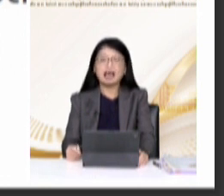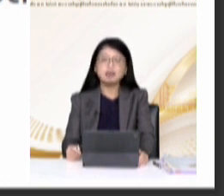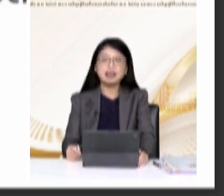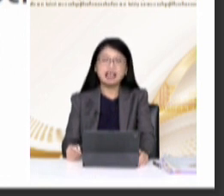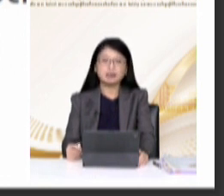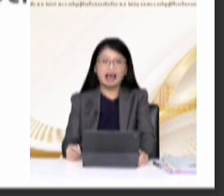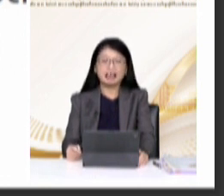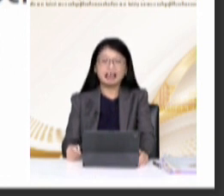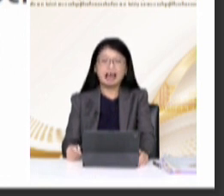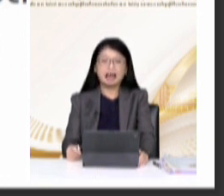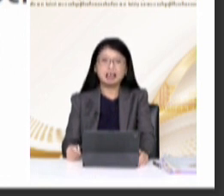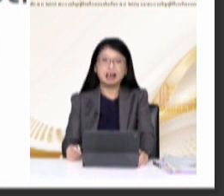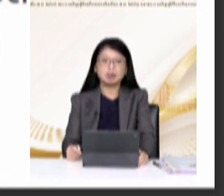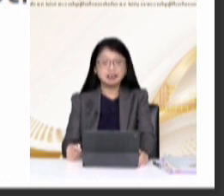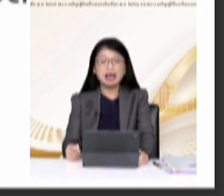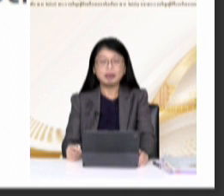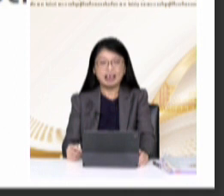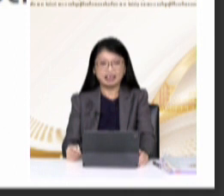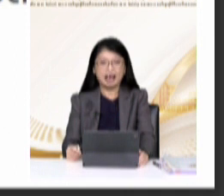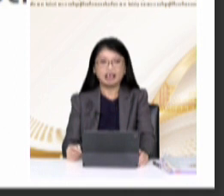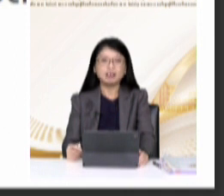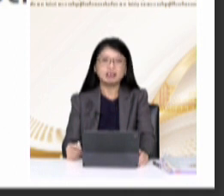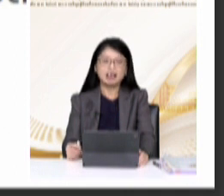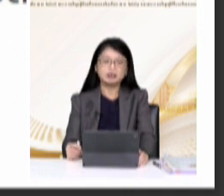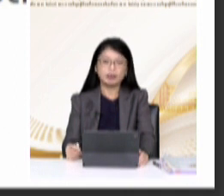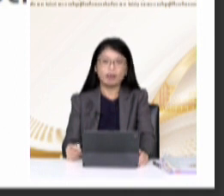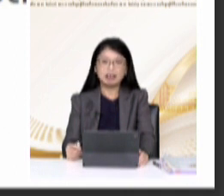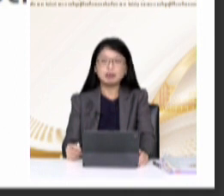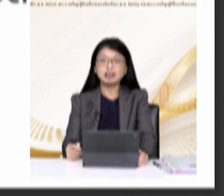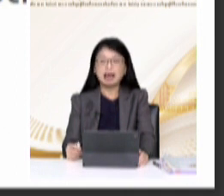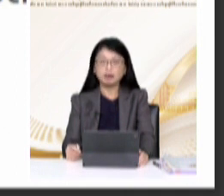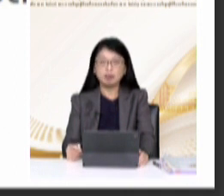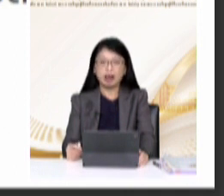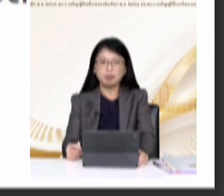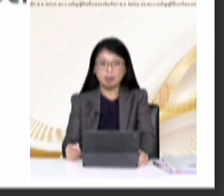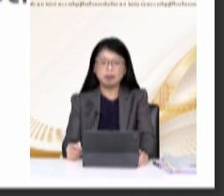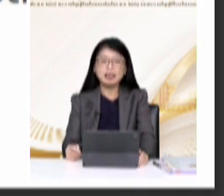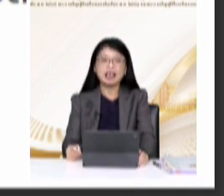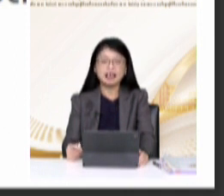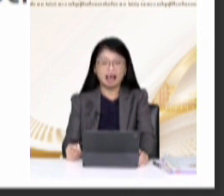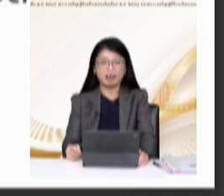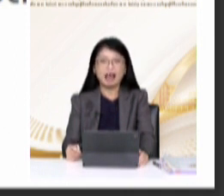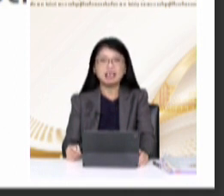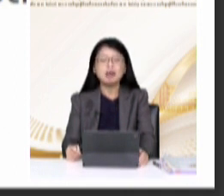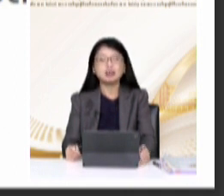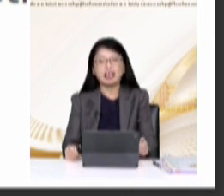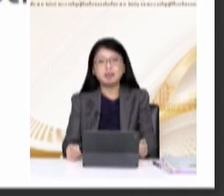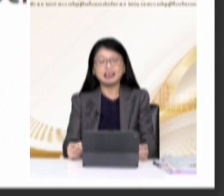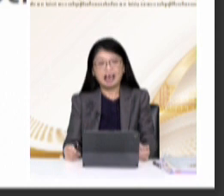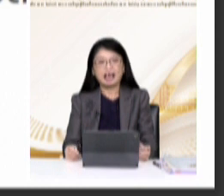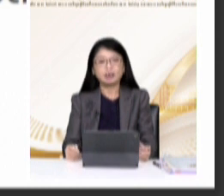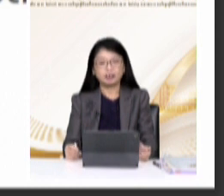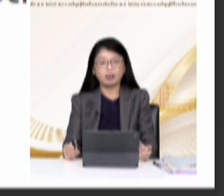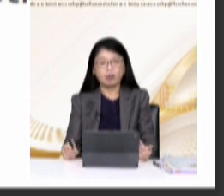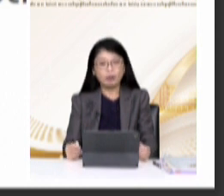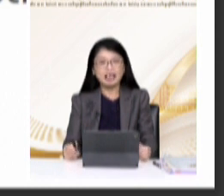ท่านมีแนวทางในการพิจารณาพยานหลักฐานในส่วนของการดำเนินการ ปรับเป็นพินัยเนี่ยอย่างไรเพราะฉะนั้นมาตรฐ